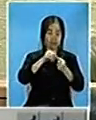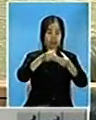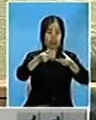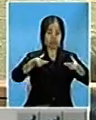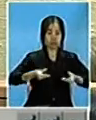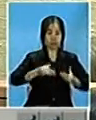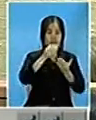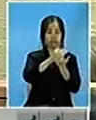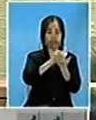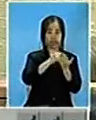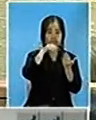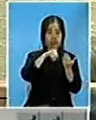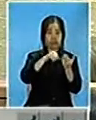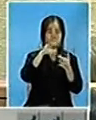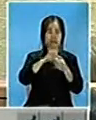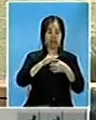ความรู้สึกของสมาชิก